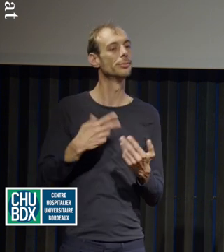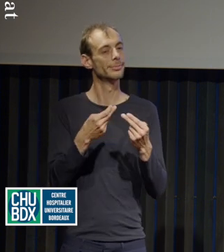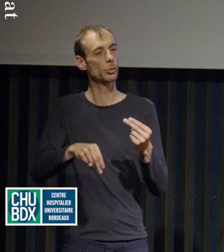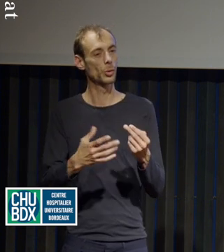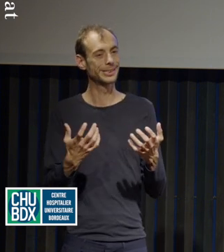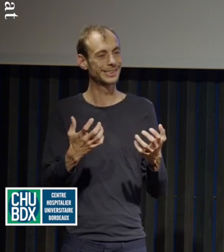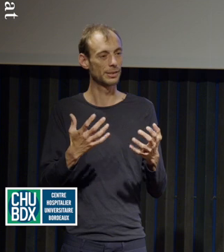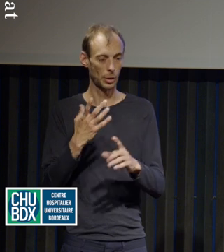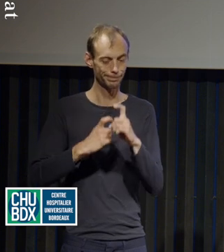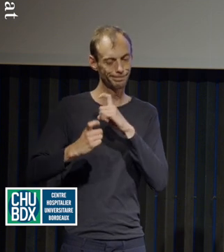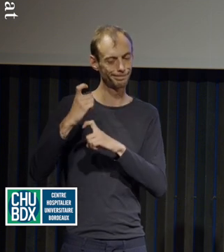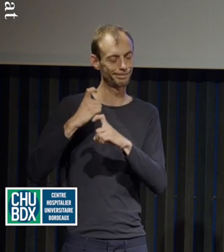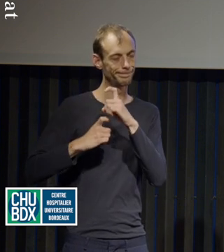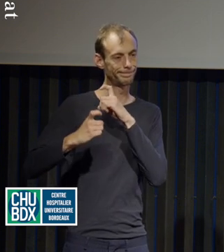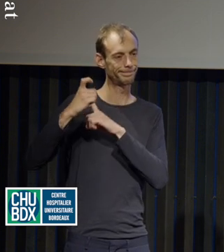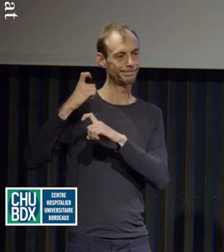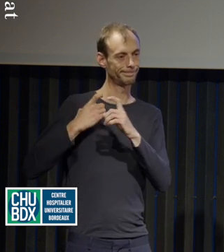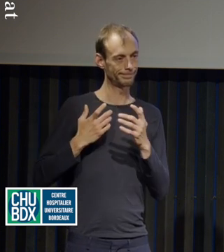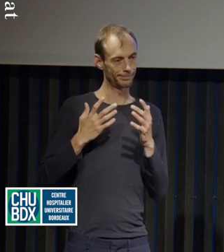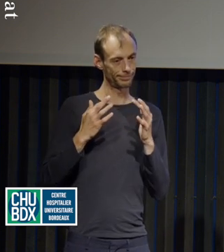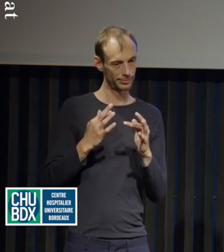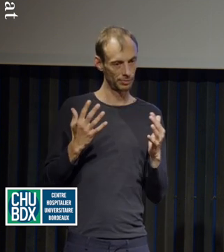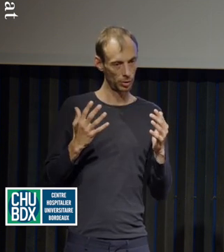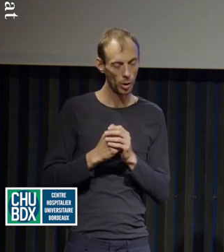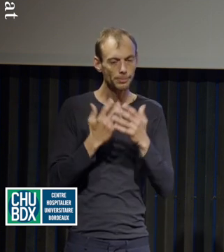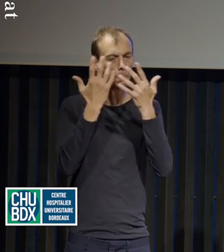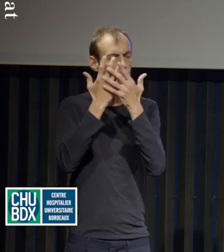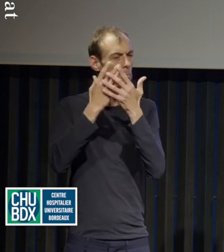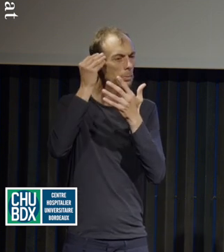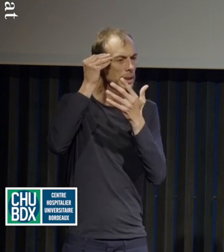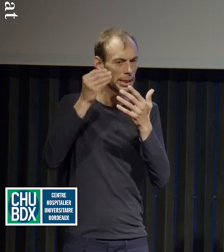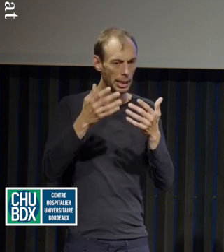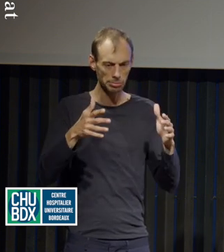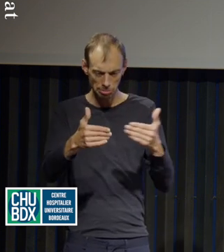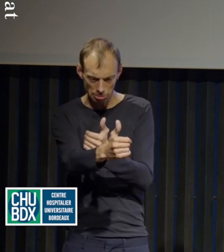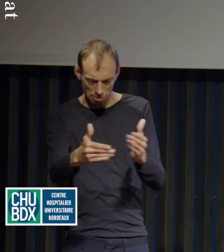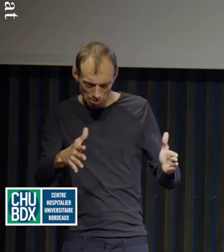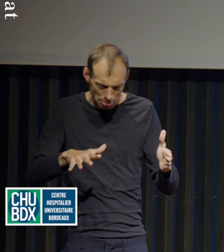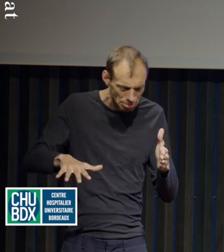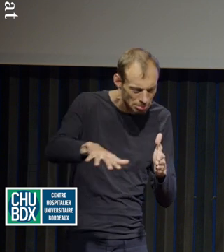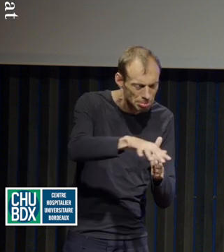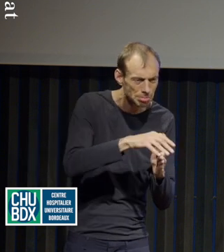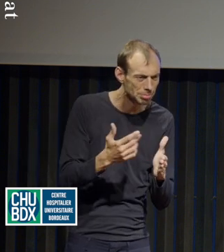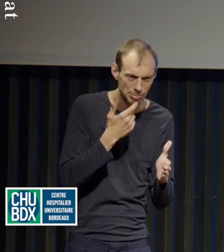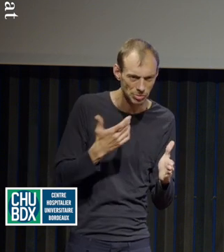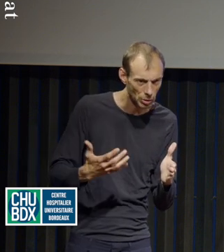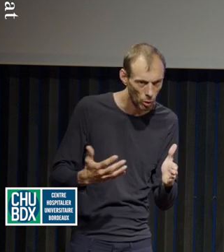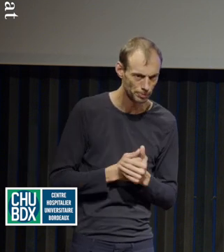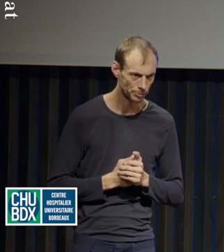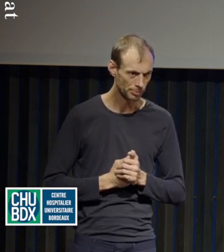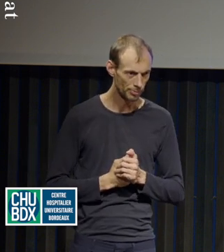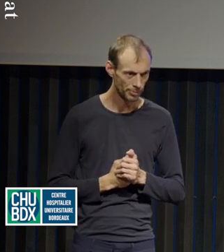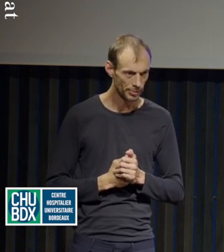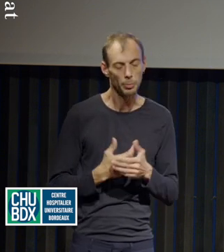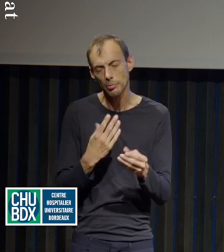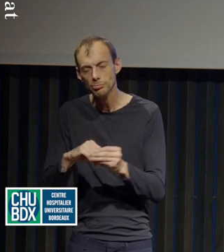peu rapidement sur le périmètre des troubles psychiatriques et sur quelques définitions. Comme cela a déjà été